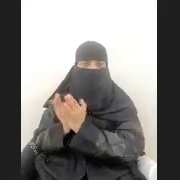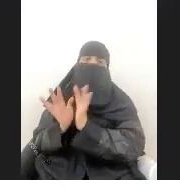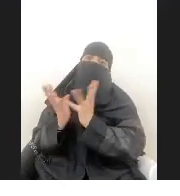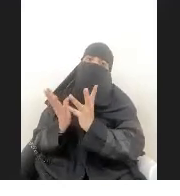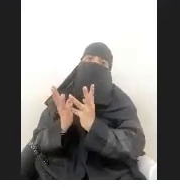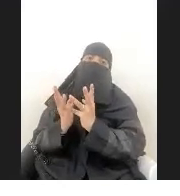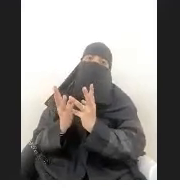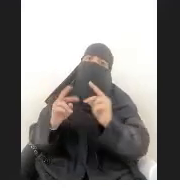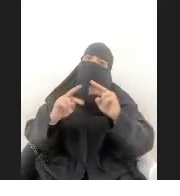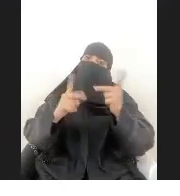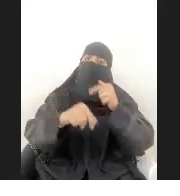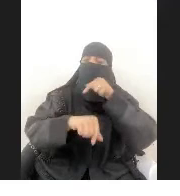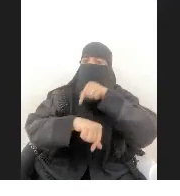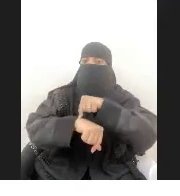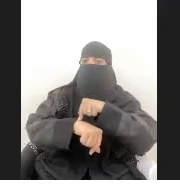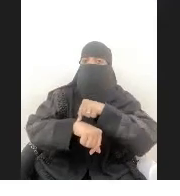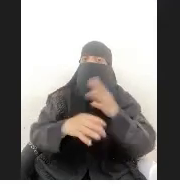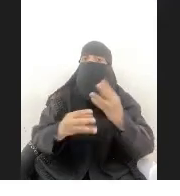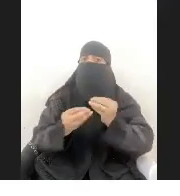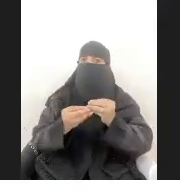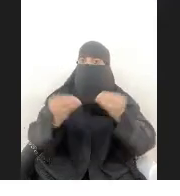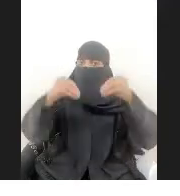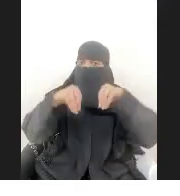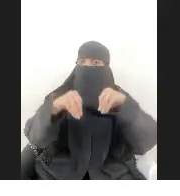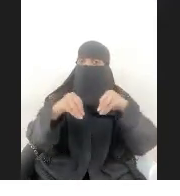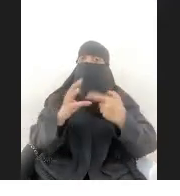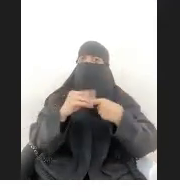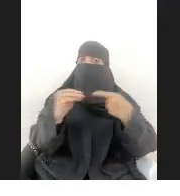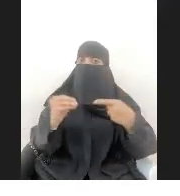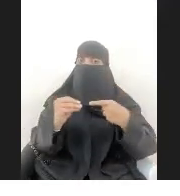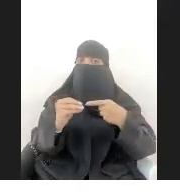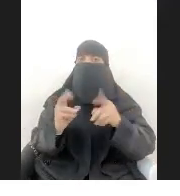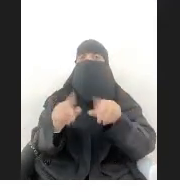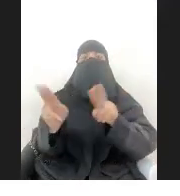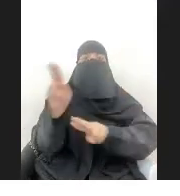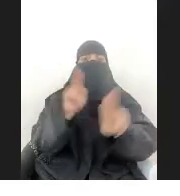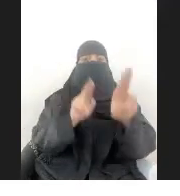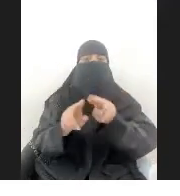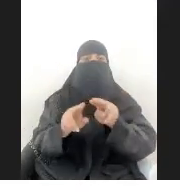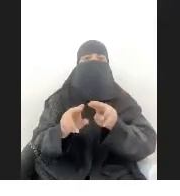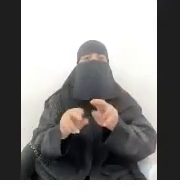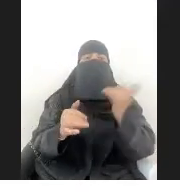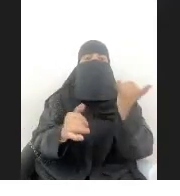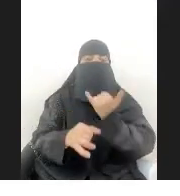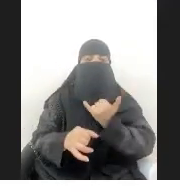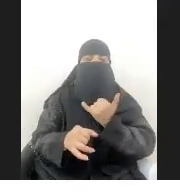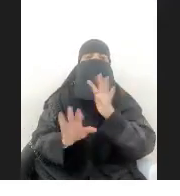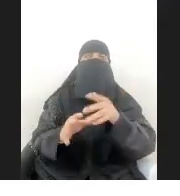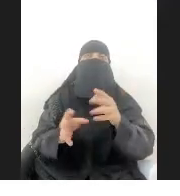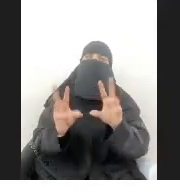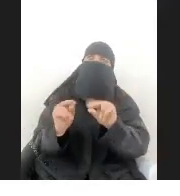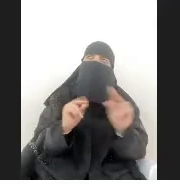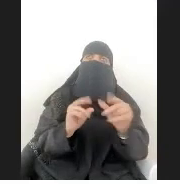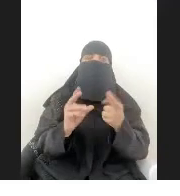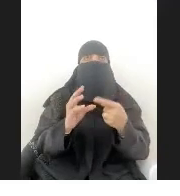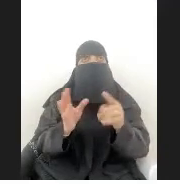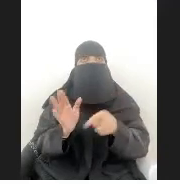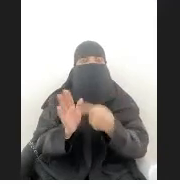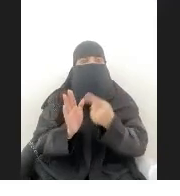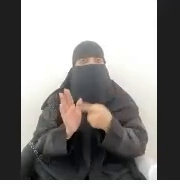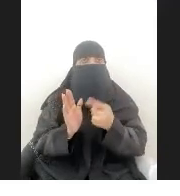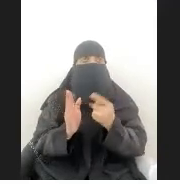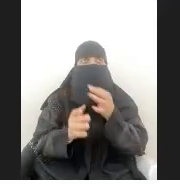الوقت مختلف؟ هذا السؤال جدا مهم، لأنه في بعض المرات يقولوا إنه تعلم المدمج إذا ما